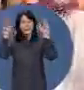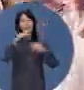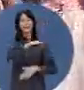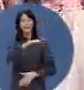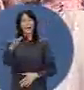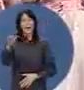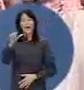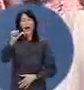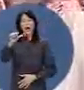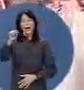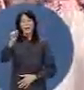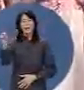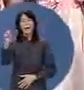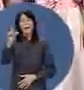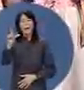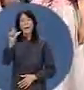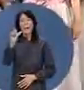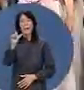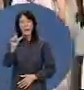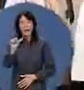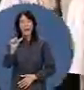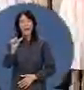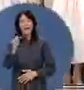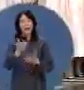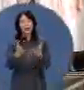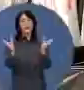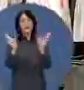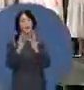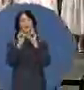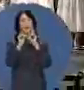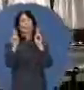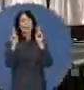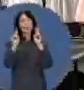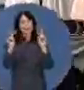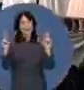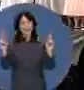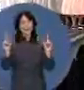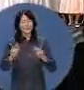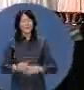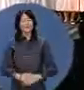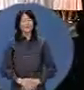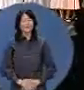アザレアコーラスの皆さんの美しい歌声が響き渡ります。